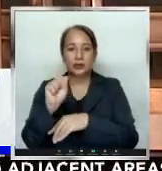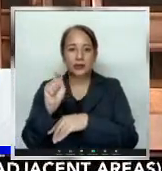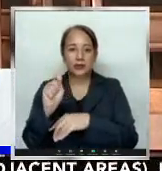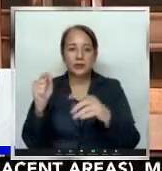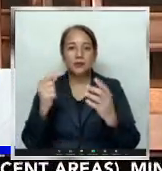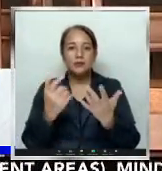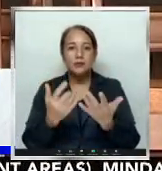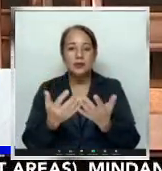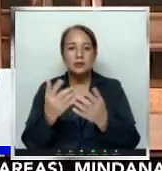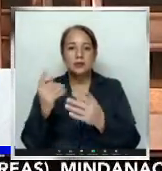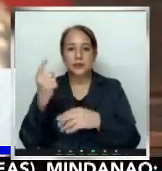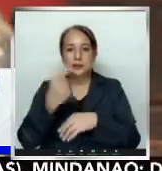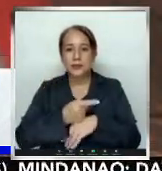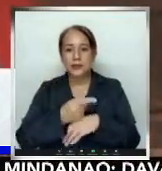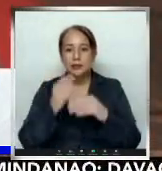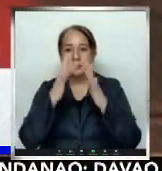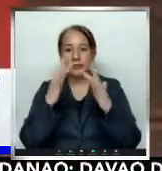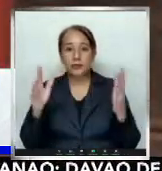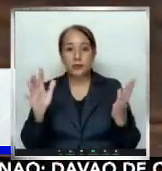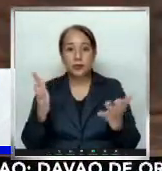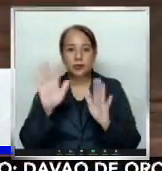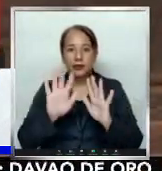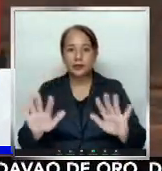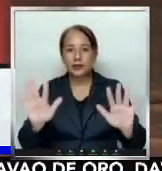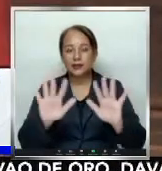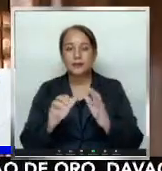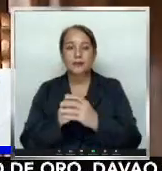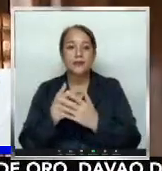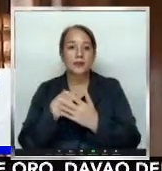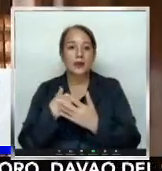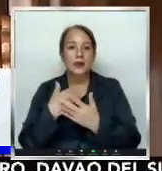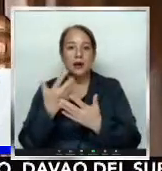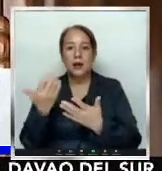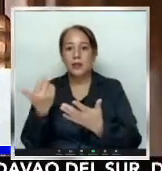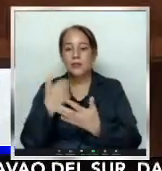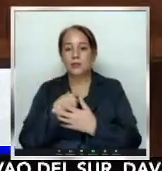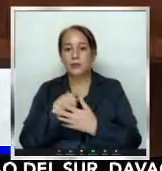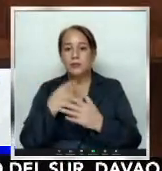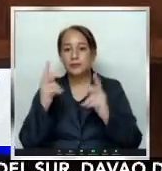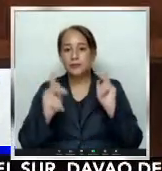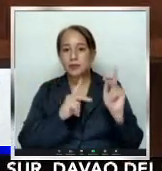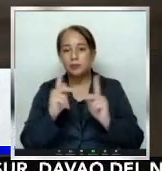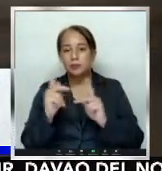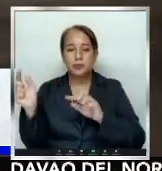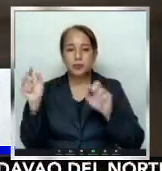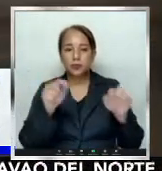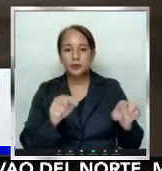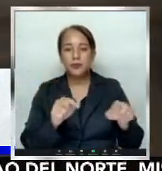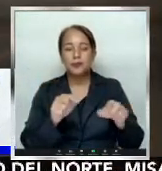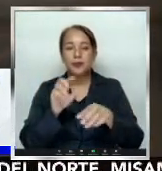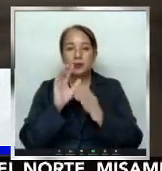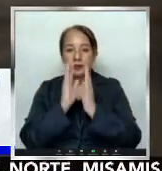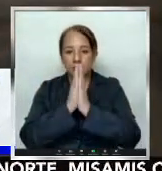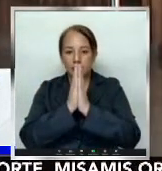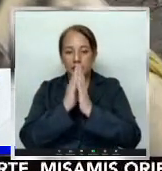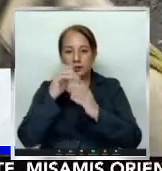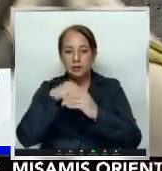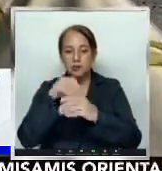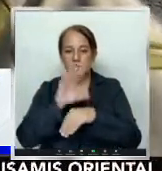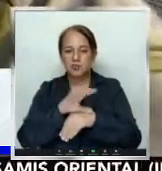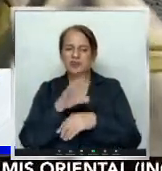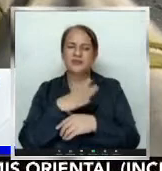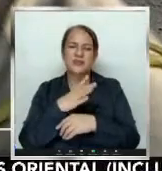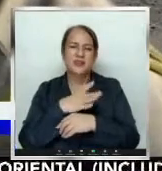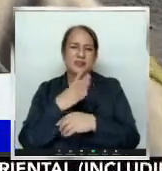araw ng pista sa Linggo. Kaya ang ilang deboto ngayon pa lang dumalaw at nagdasal na sa simbahan. Okay lang po, kasi naman po